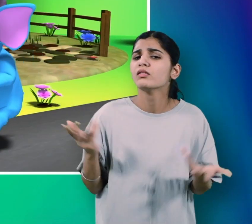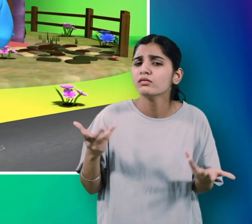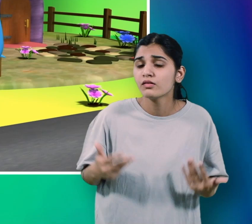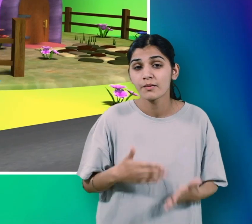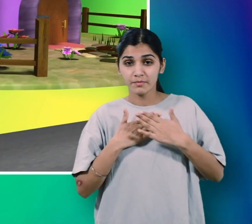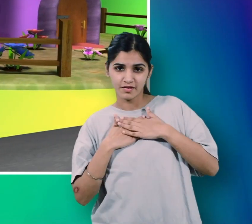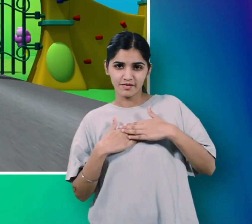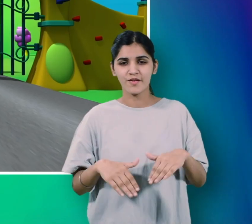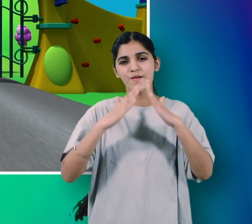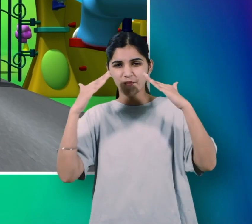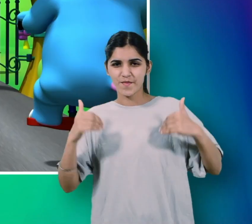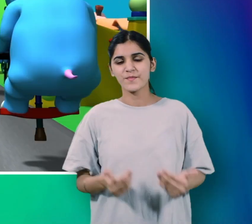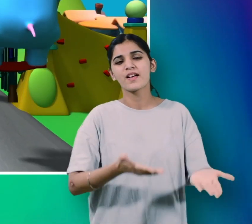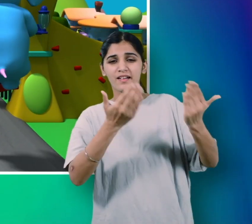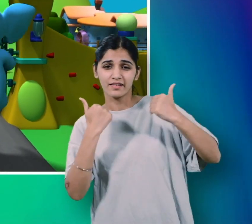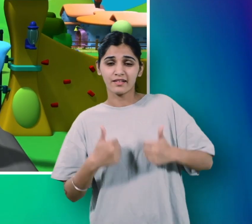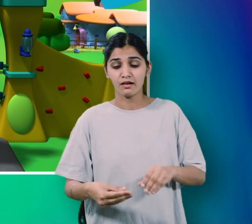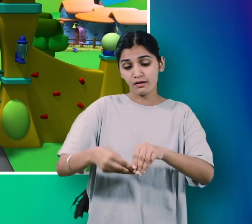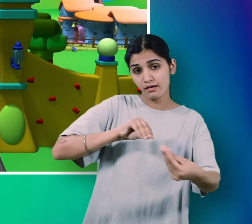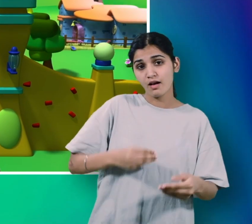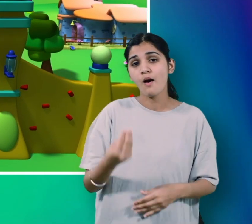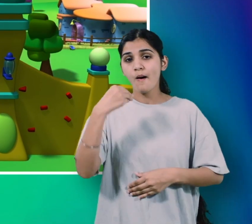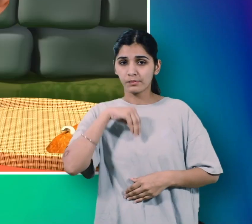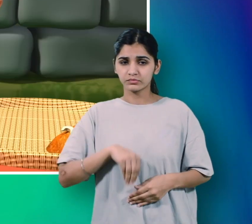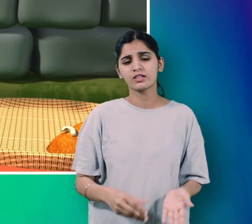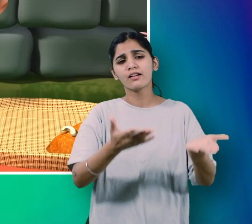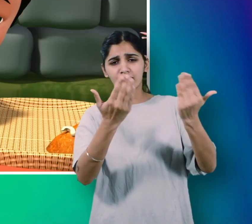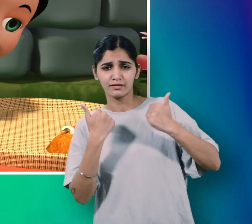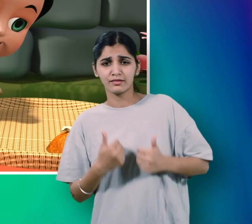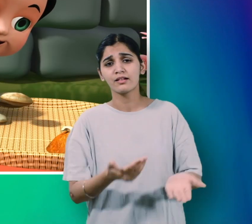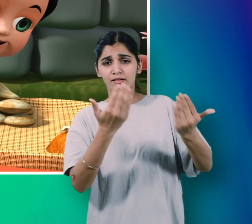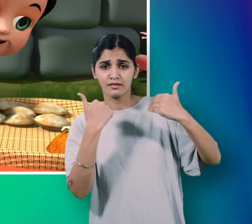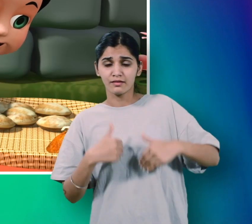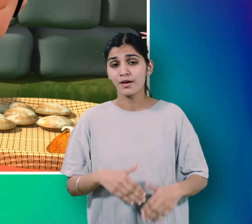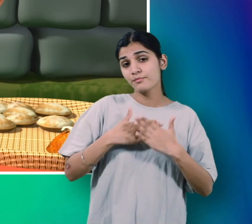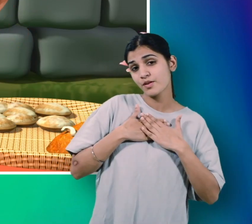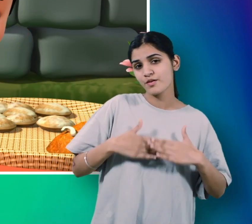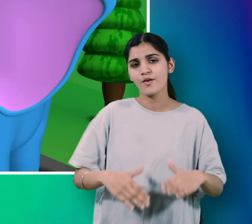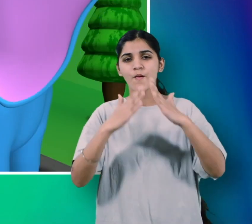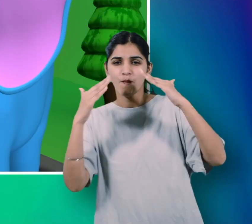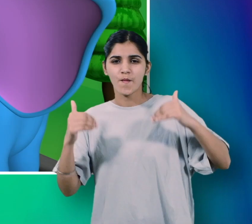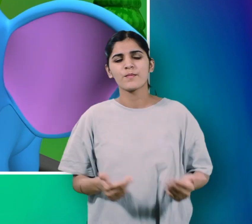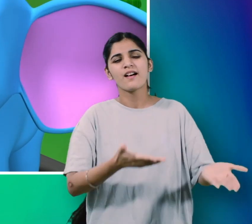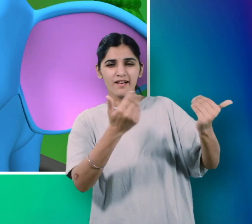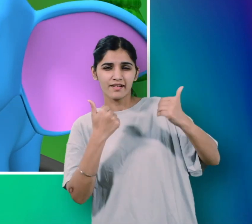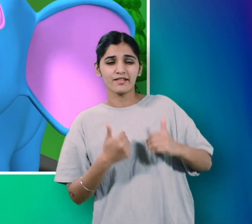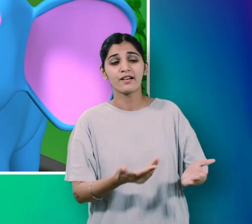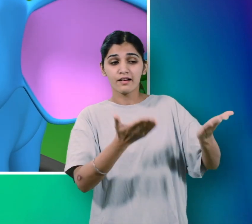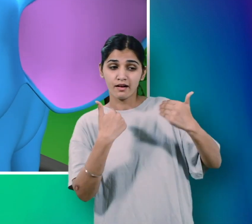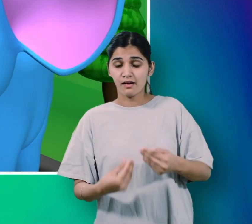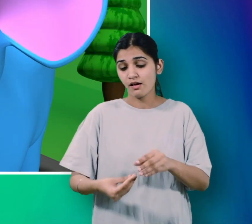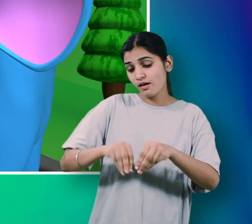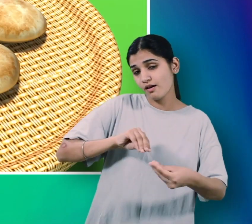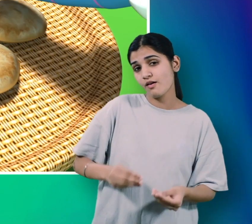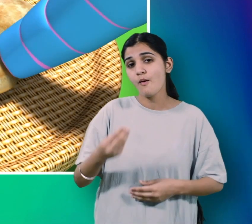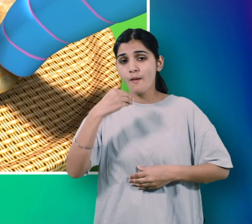के कहाँ चले। मेरे घर भी आओ ना, हलवा पूरी खाओ ना। मेरे घर भी आओ